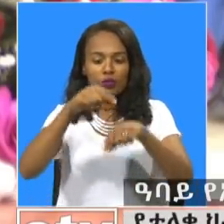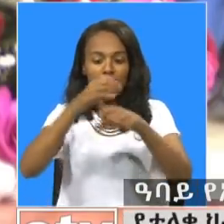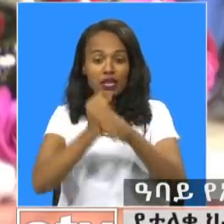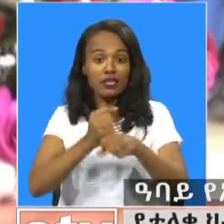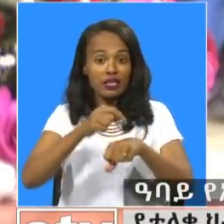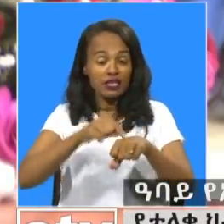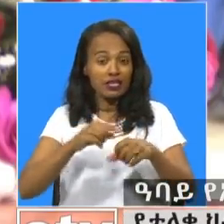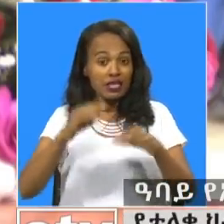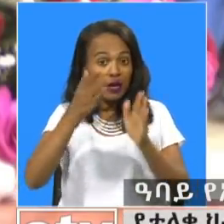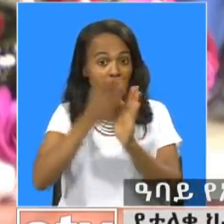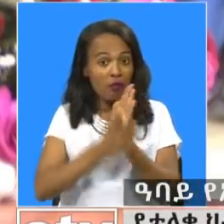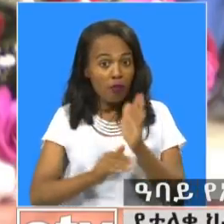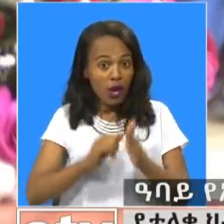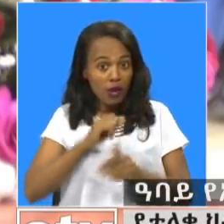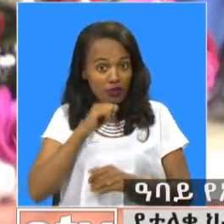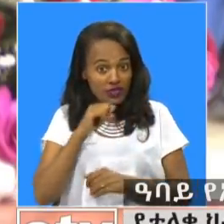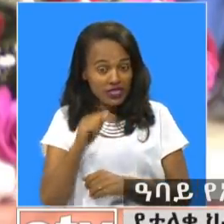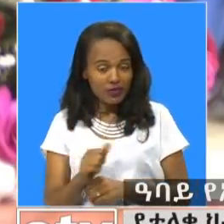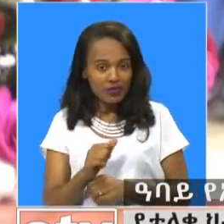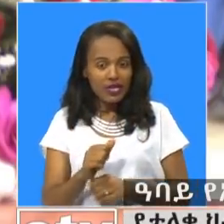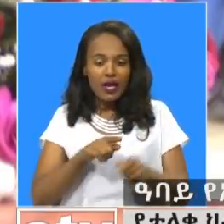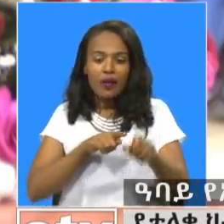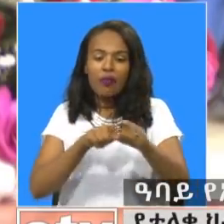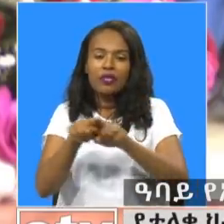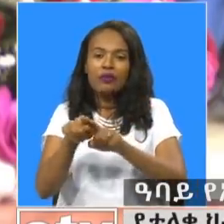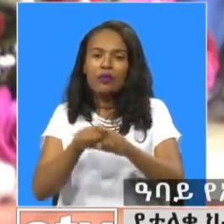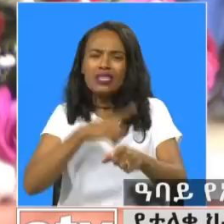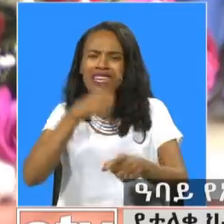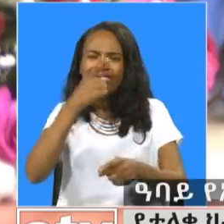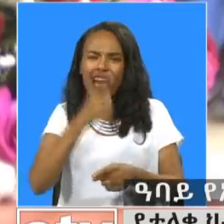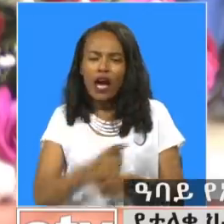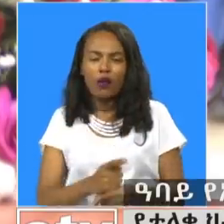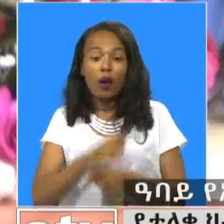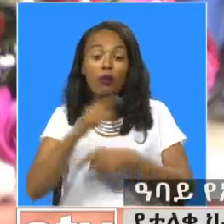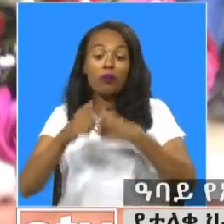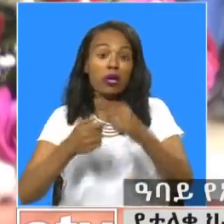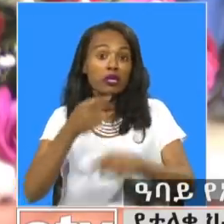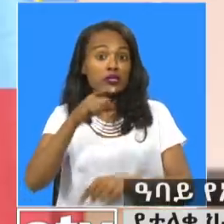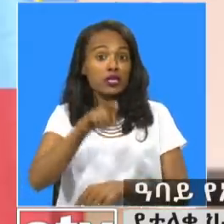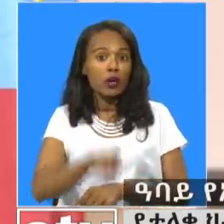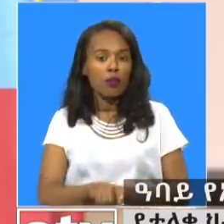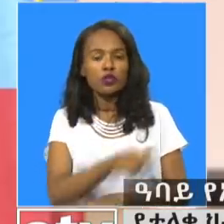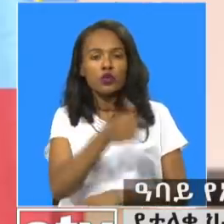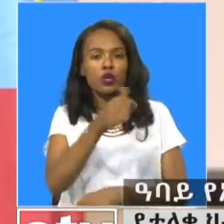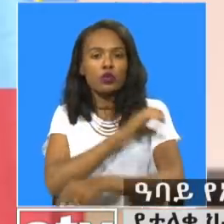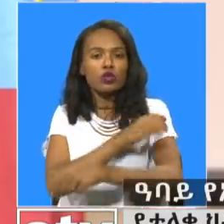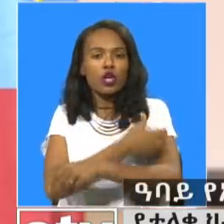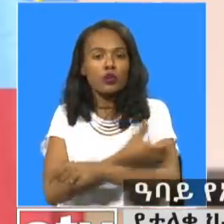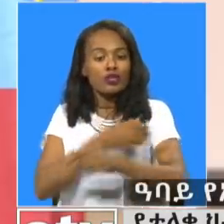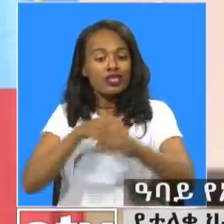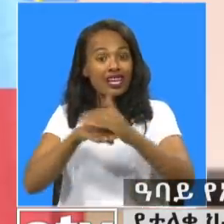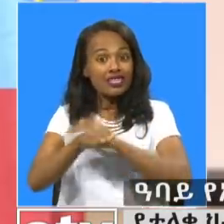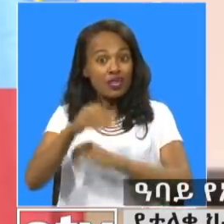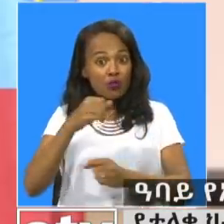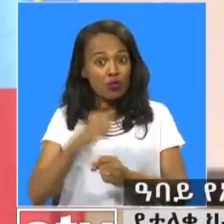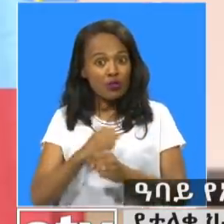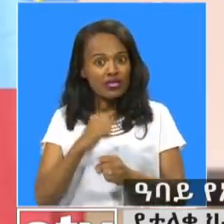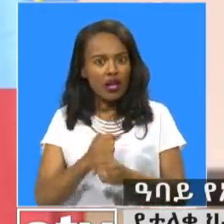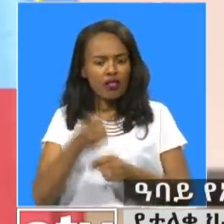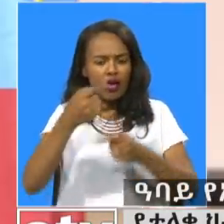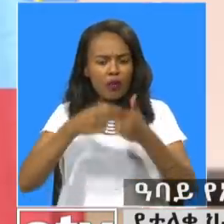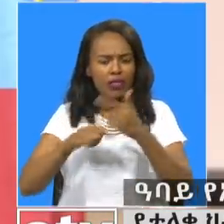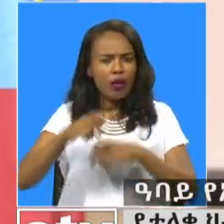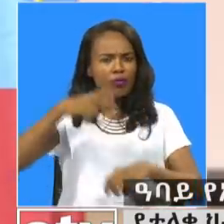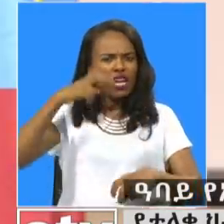ጊዜ ባለመፈጸም፣ በስምምነት አግባብ መሄድ ሲገባቸው ሌሎች ኃይሎች እያስገቡ መስራት